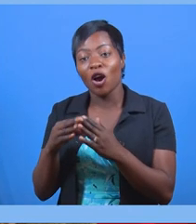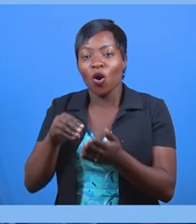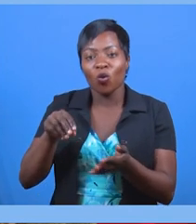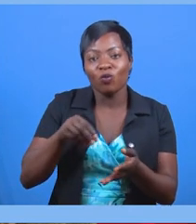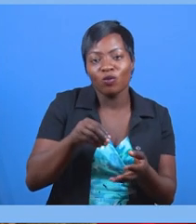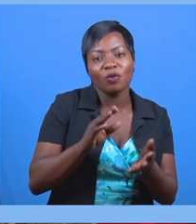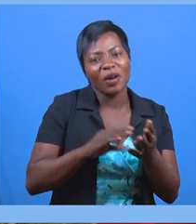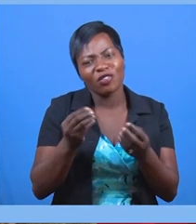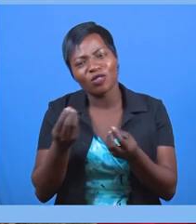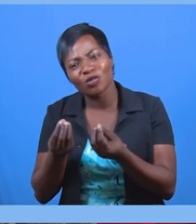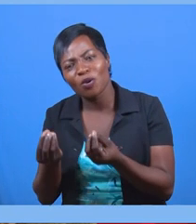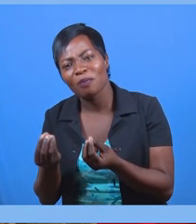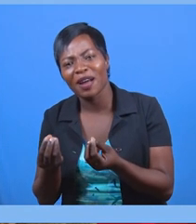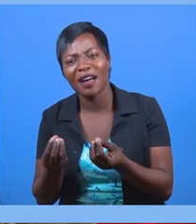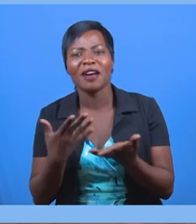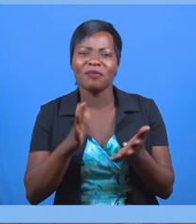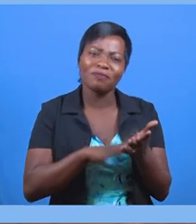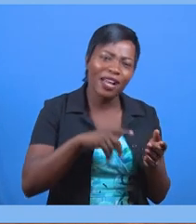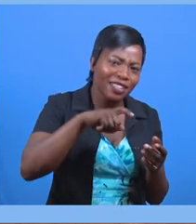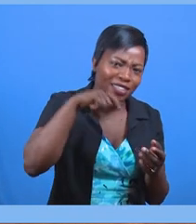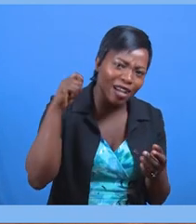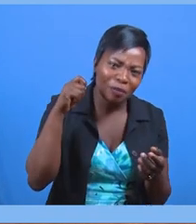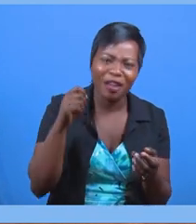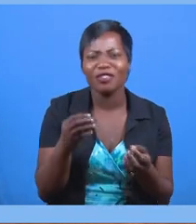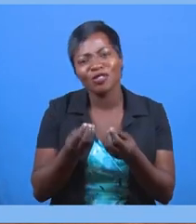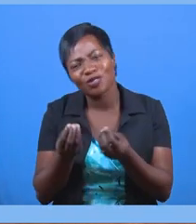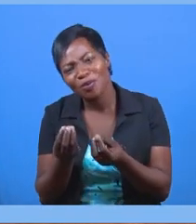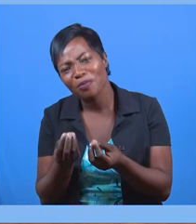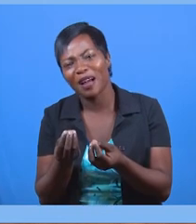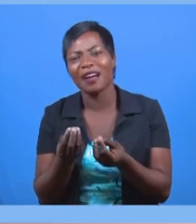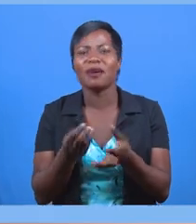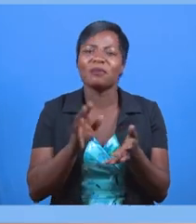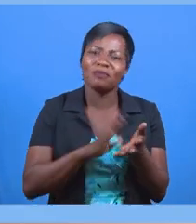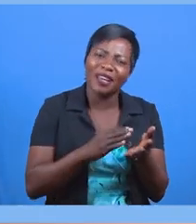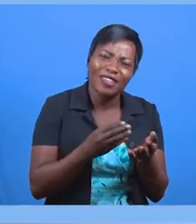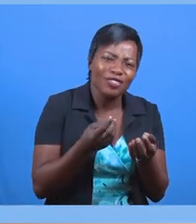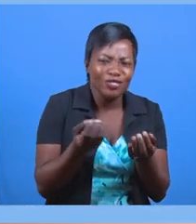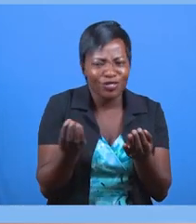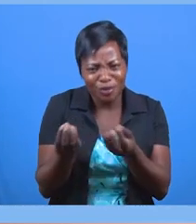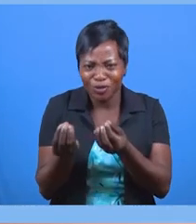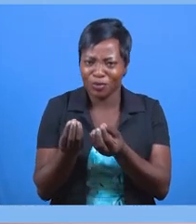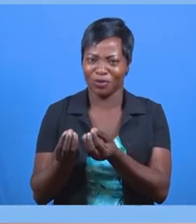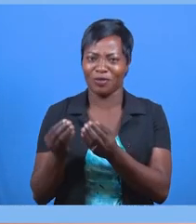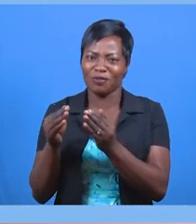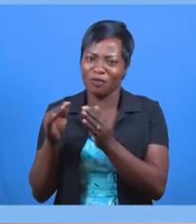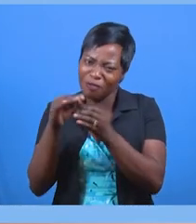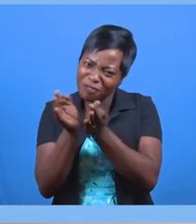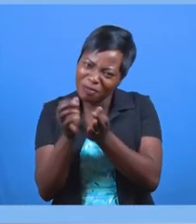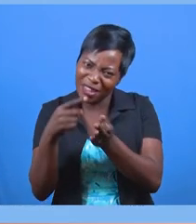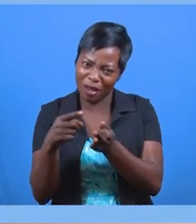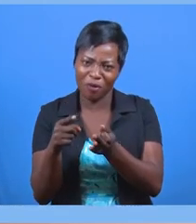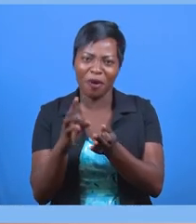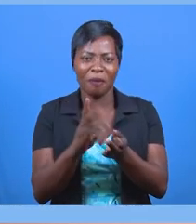Makatenga kanyama kenyu kekuti tiri vashanu pano. Tumasamba twenyu zviri kuita sezvakairwa. Toita sei?